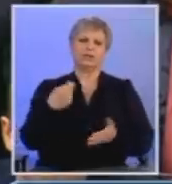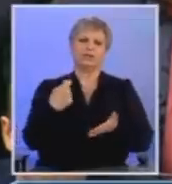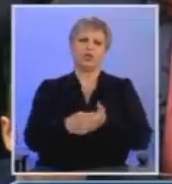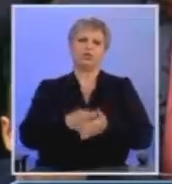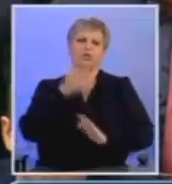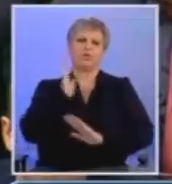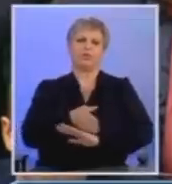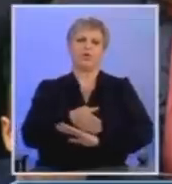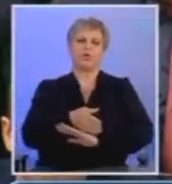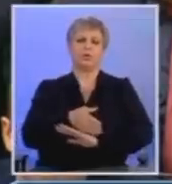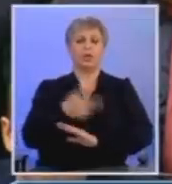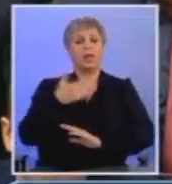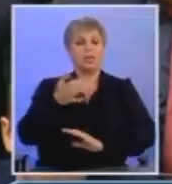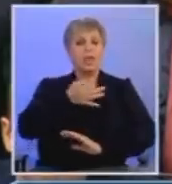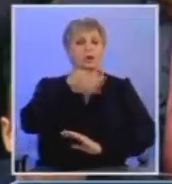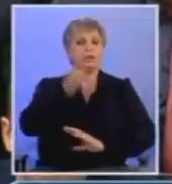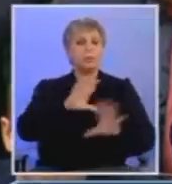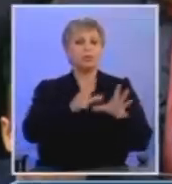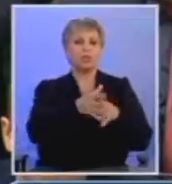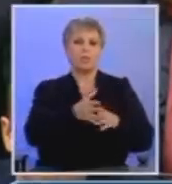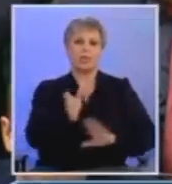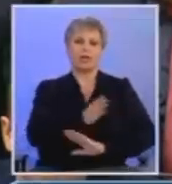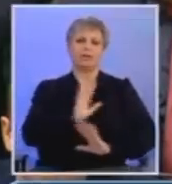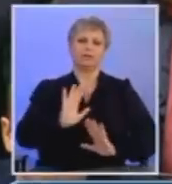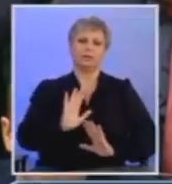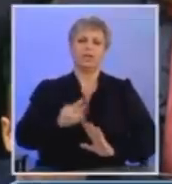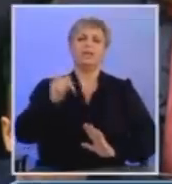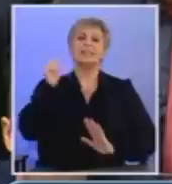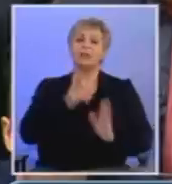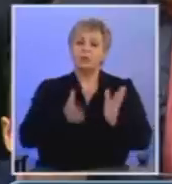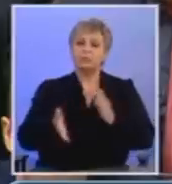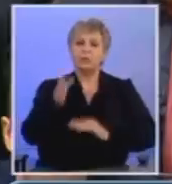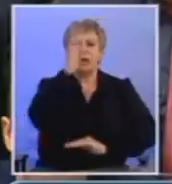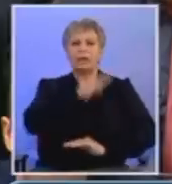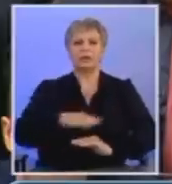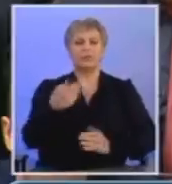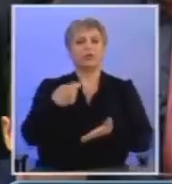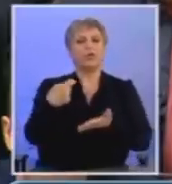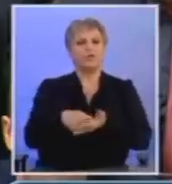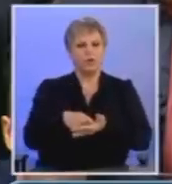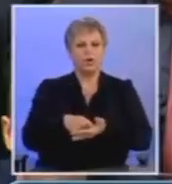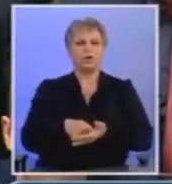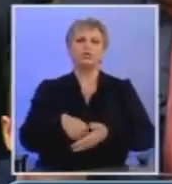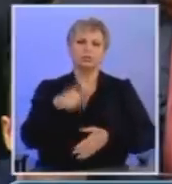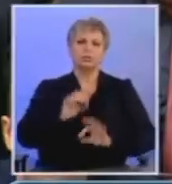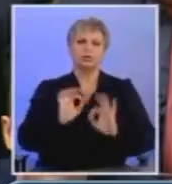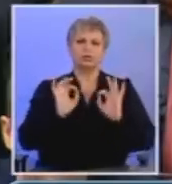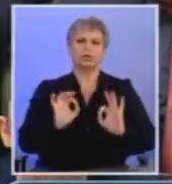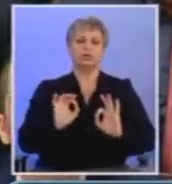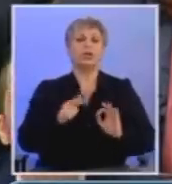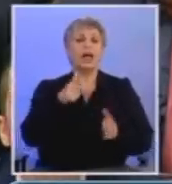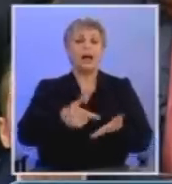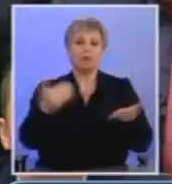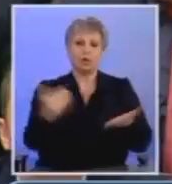αριστεράς, όπως κάθε έμεσος φόρος είναι καπιταλιστικός φόρος. Και είναι άδικος, γιατί το ίδιο